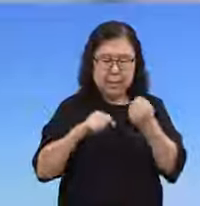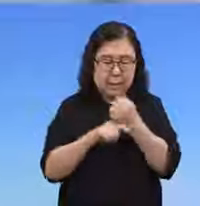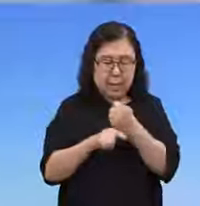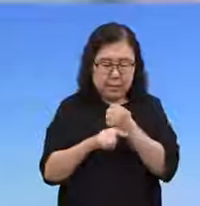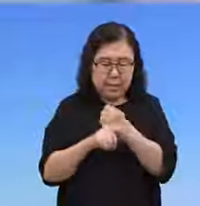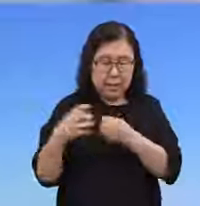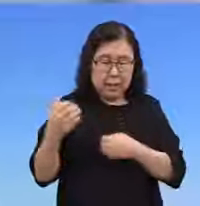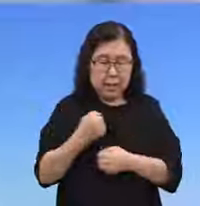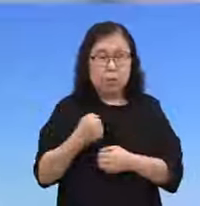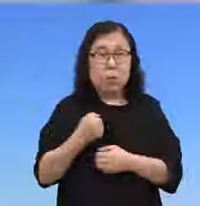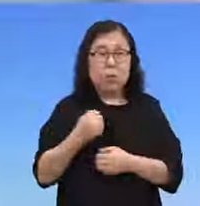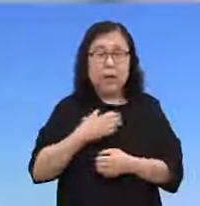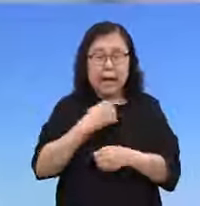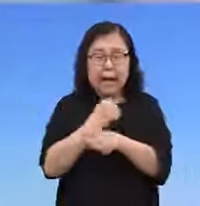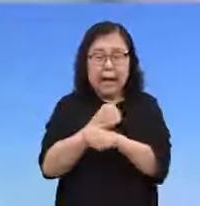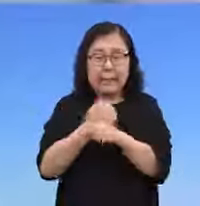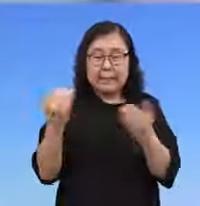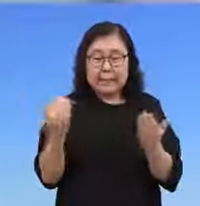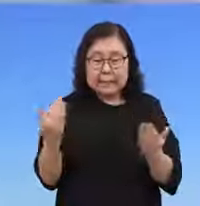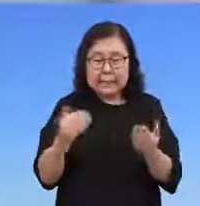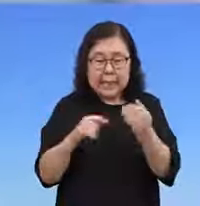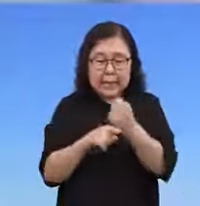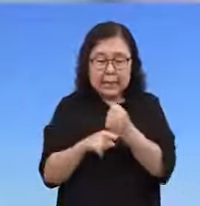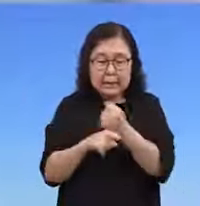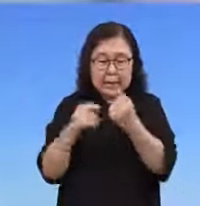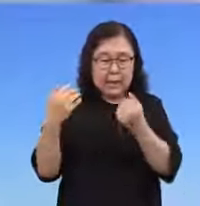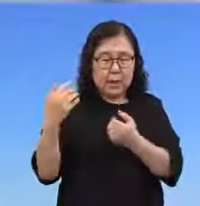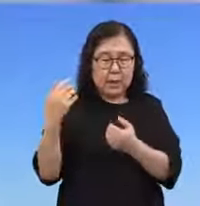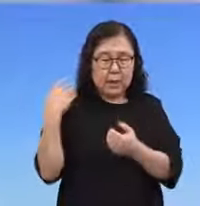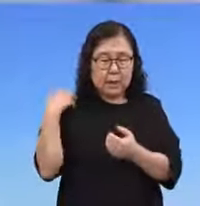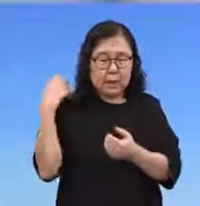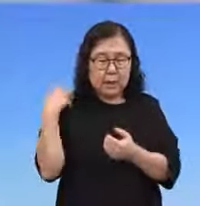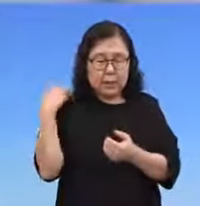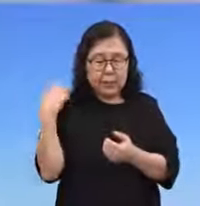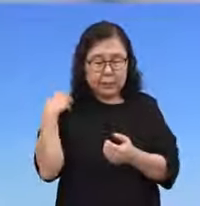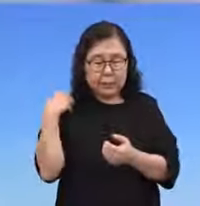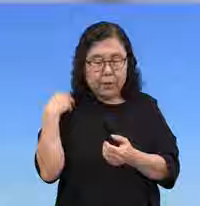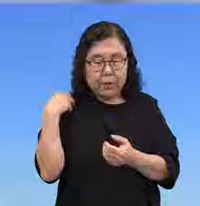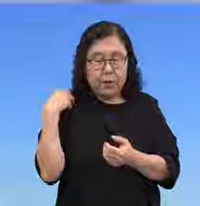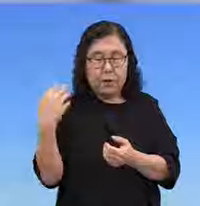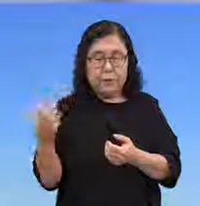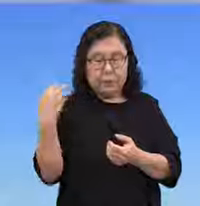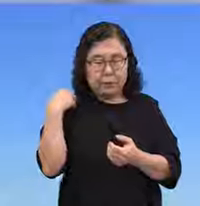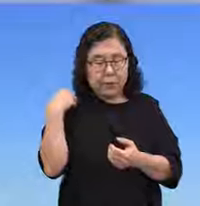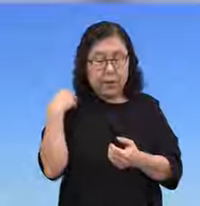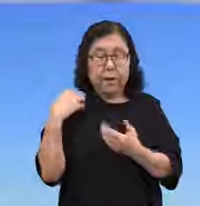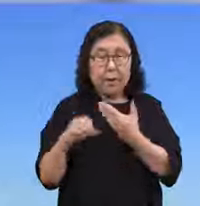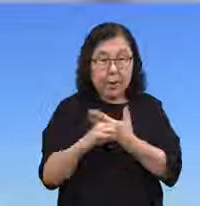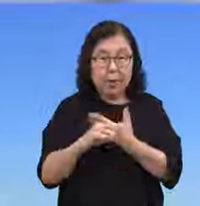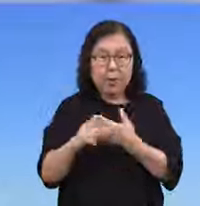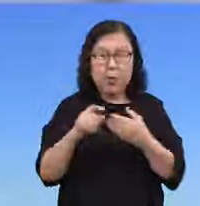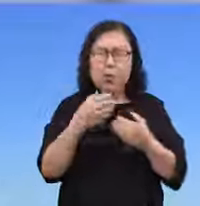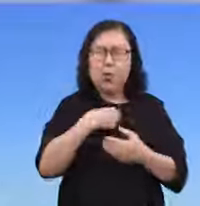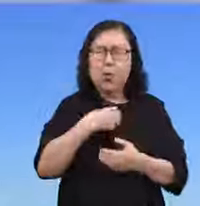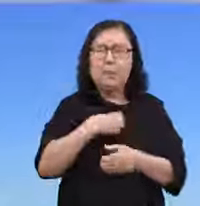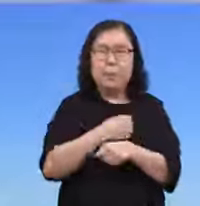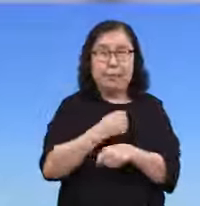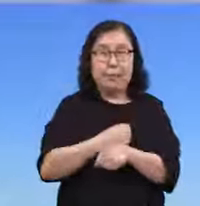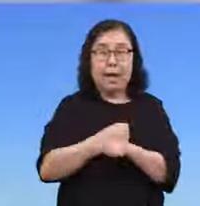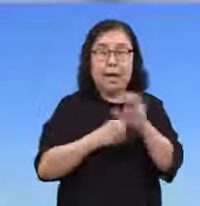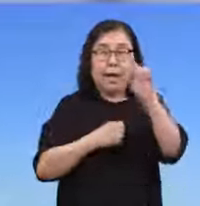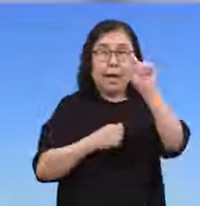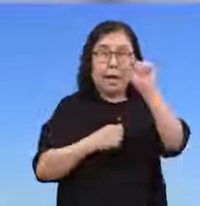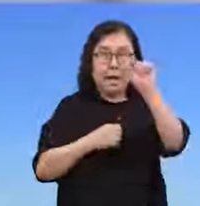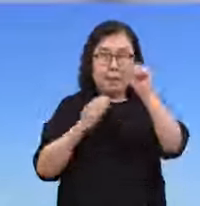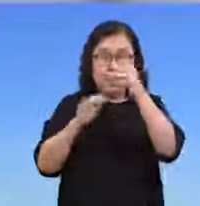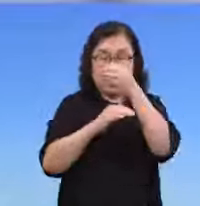너무 많은 의미를 부여하고 우리가 하는 일에 너무 많은 의미를 부여하는 것 자체가 다 이게 위험한 거예요. 막